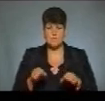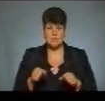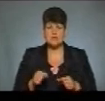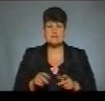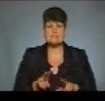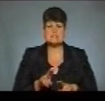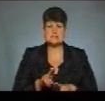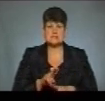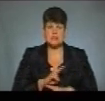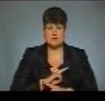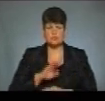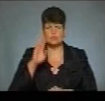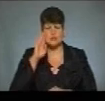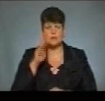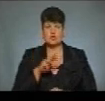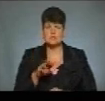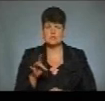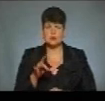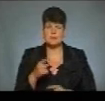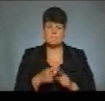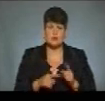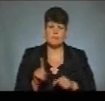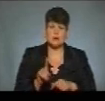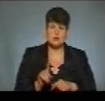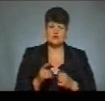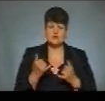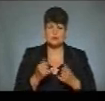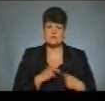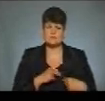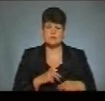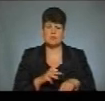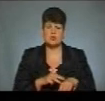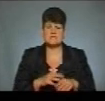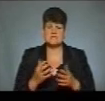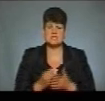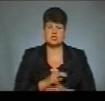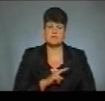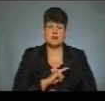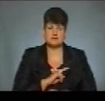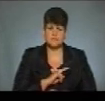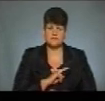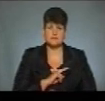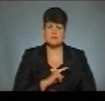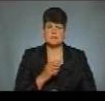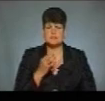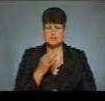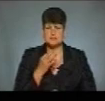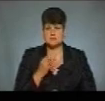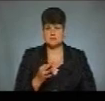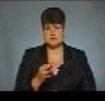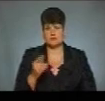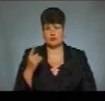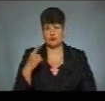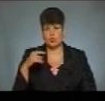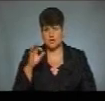Завадівка Монастириського району. О пів на першу сьогодні працівники поліції знайшли його мертвим, повідомив речник Нацполіції